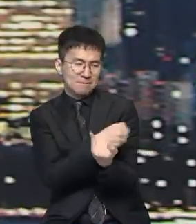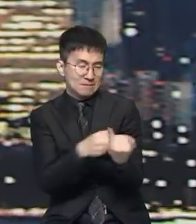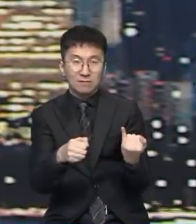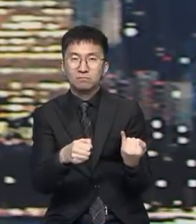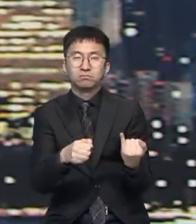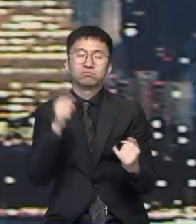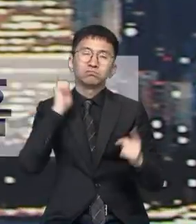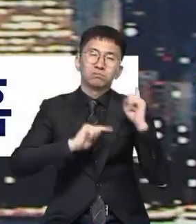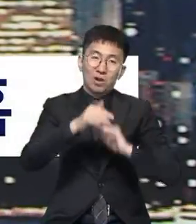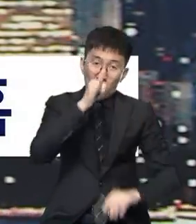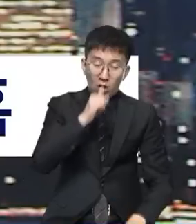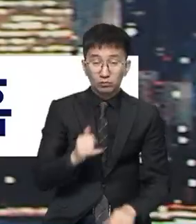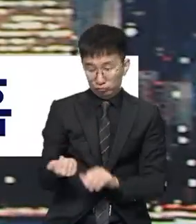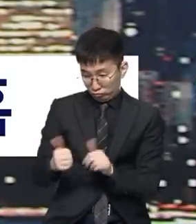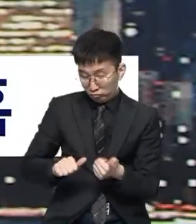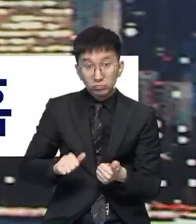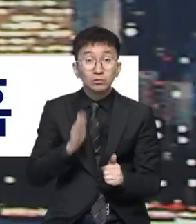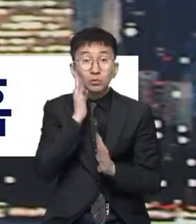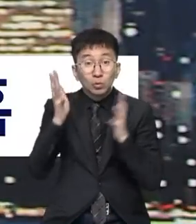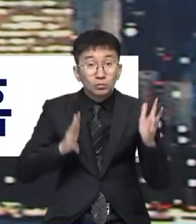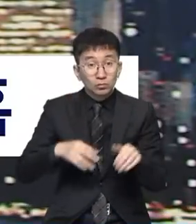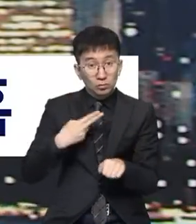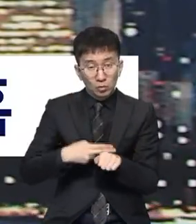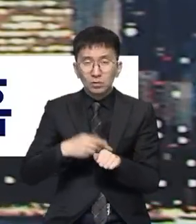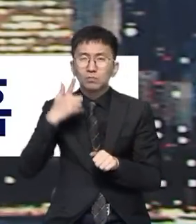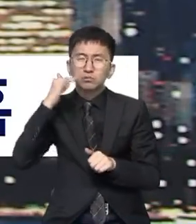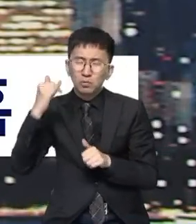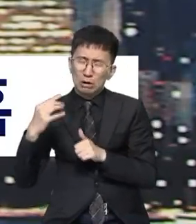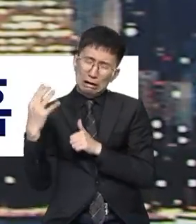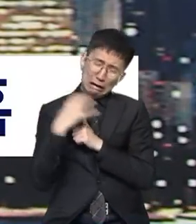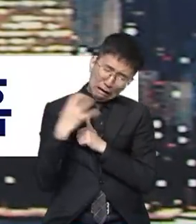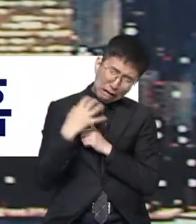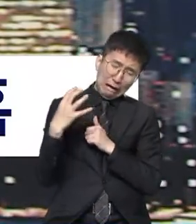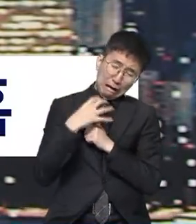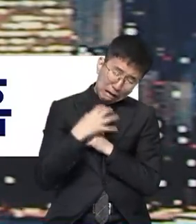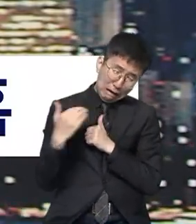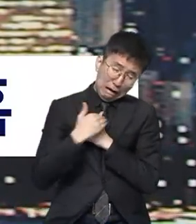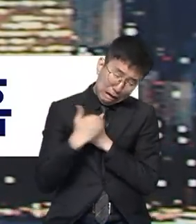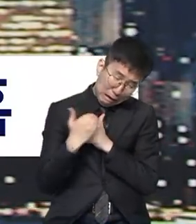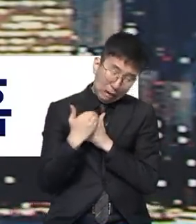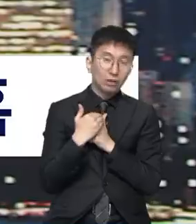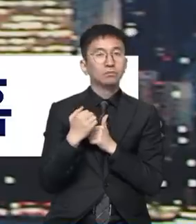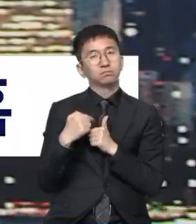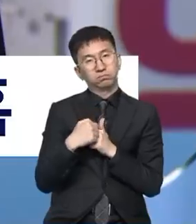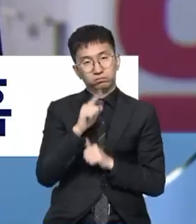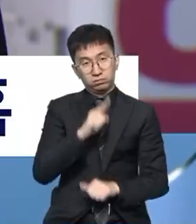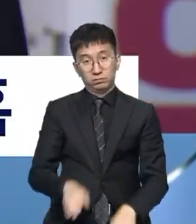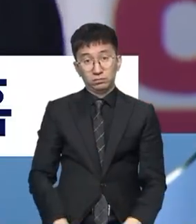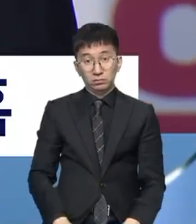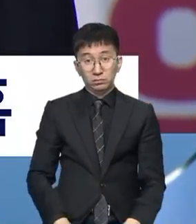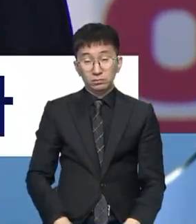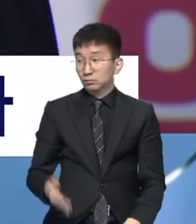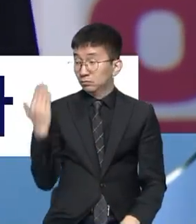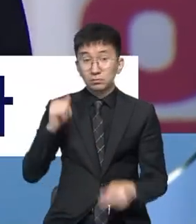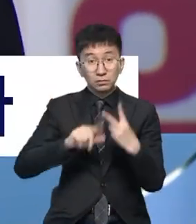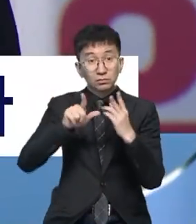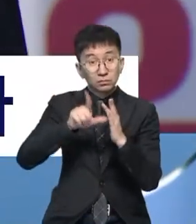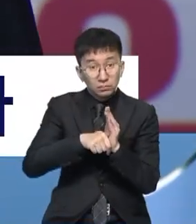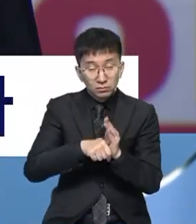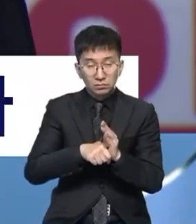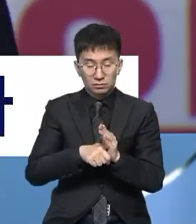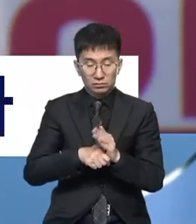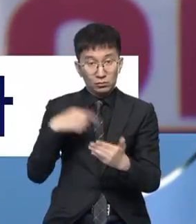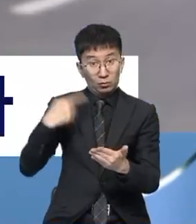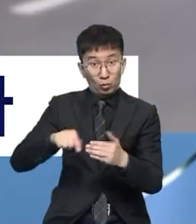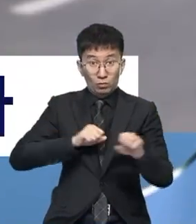숨진 채로 발견된 서초구의 교사는 학부모들에게 시달림을 당했다고 의혹이 제기된 상태입니다 정부가 지난 2월 교육활동